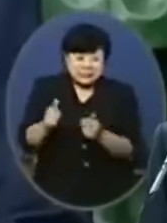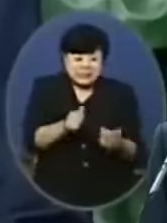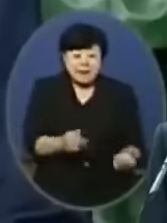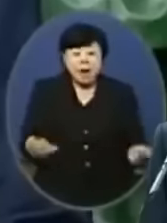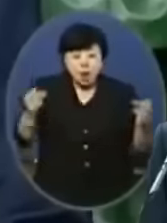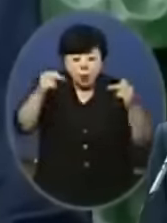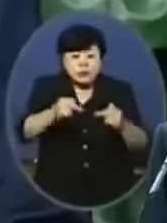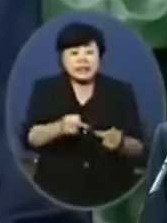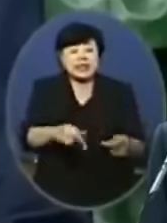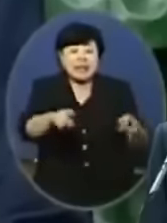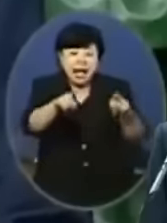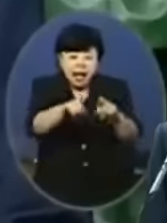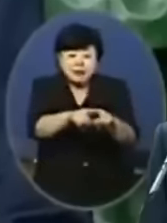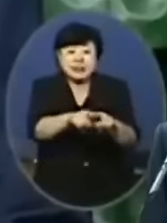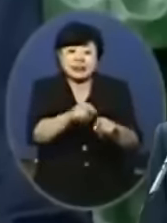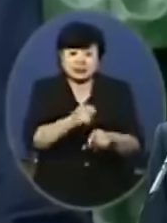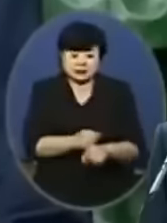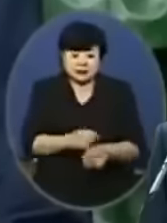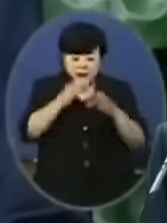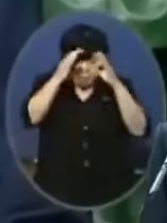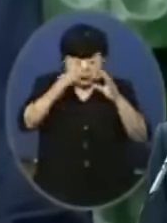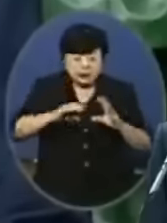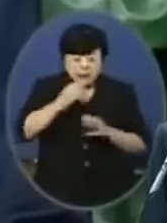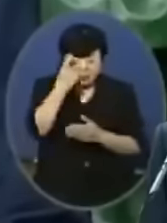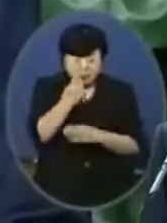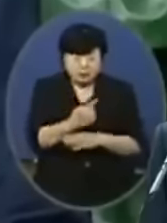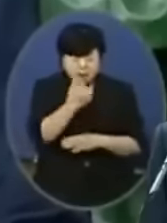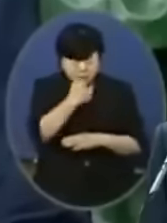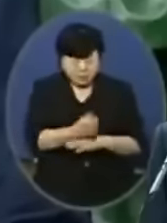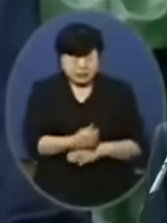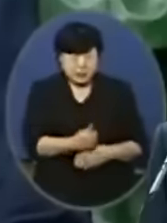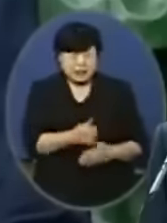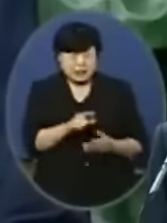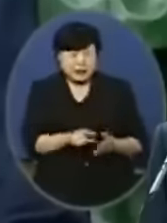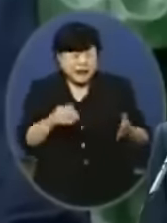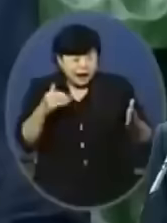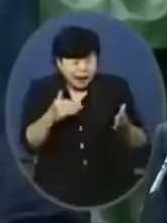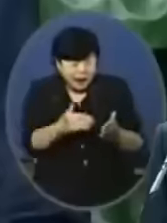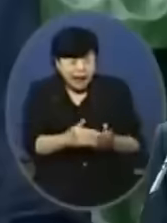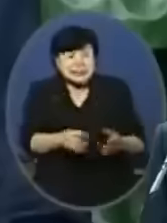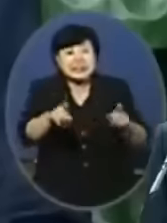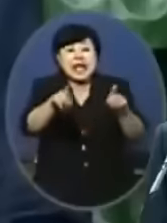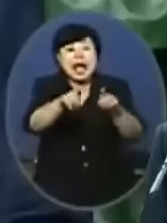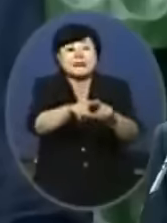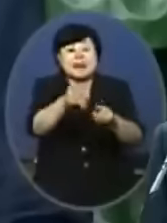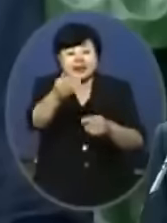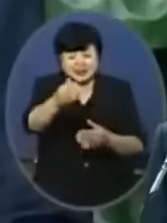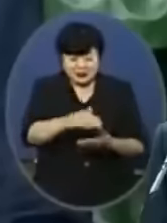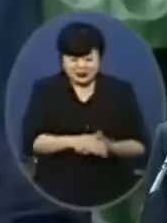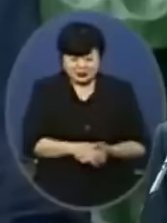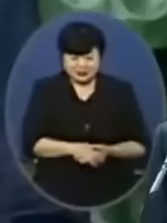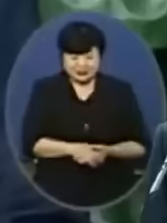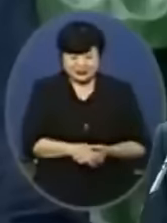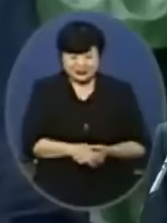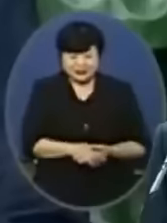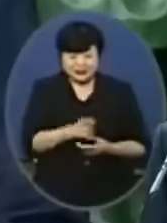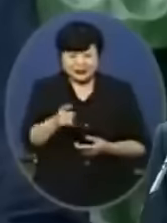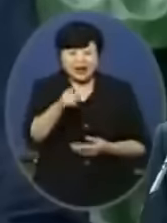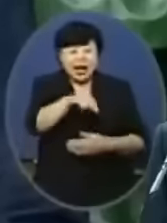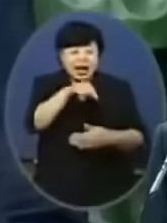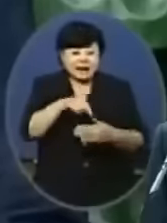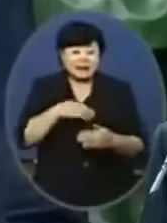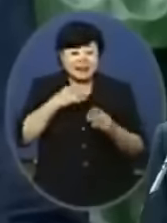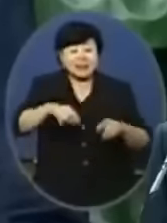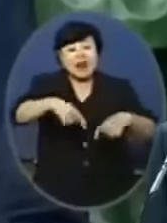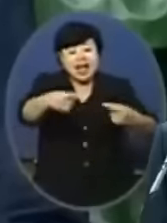때는 우리와 같이 계십니다. 볼지어다 내가 세상 끝날까지 너와 함께 하리라. 그날에는 너가 내 안에,